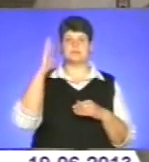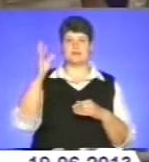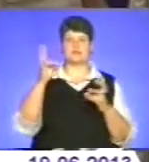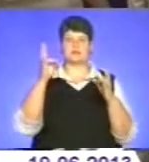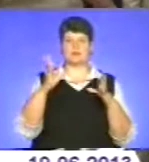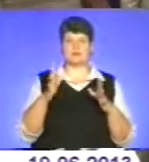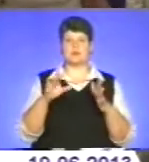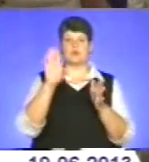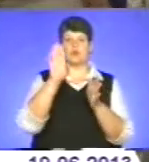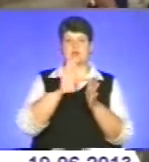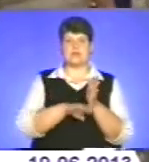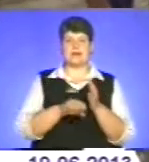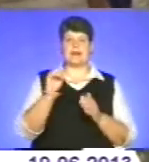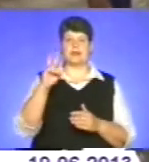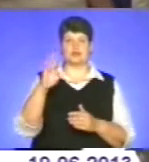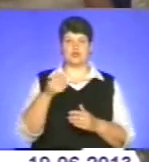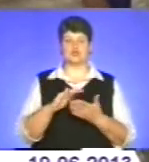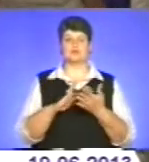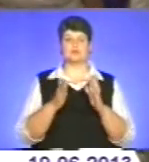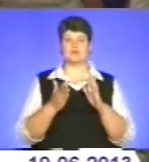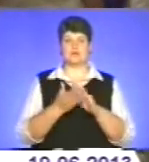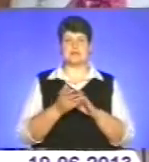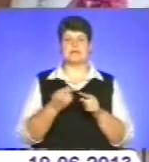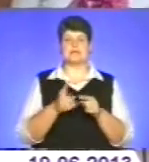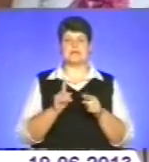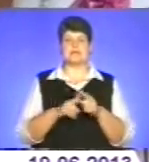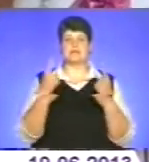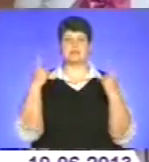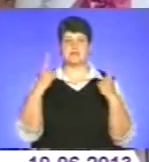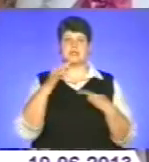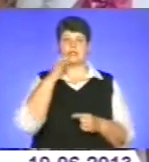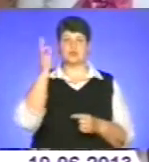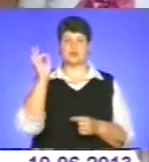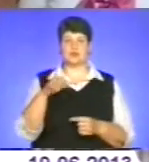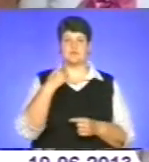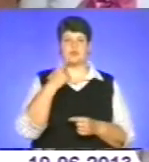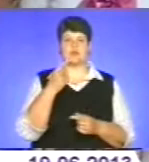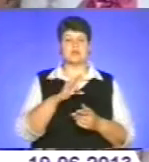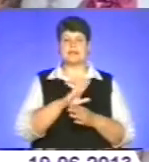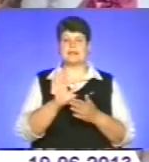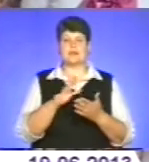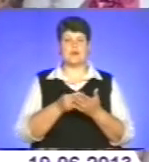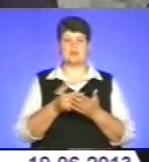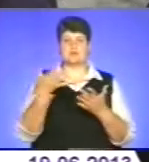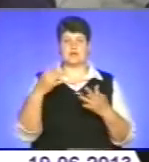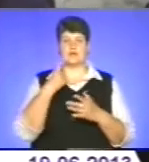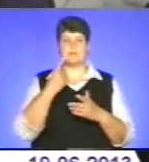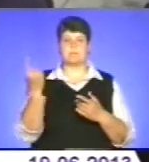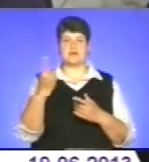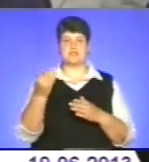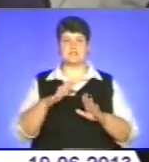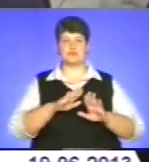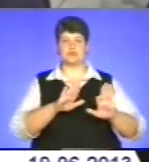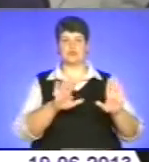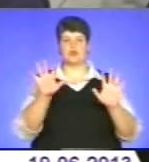катастрофічне погіршення екологічної ситуації, цей величезний досвід, переконаний, є неоціненним, зауважив перший заступник голови